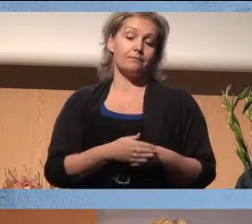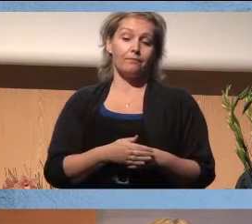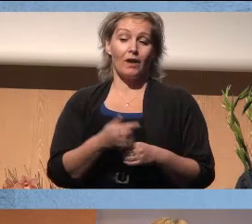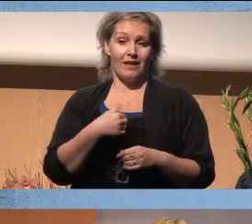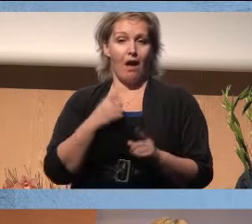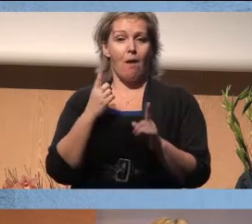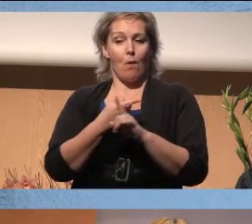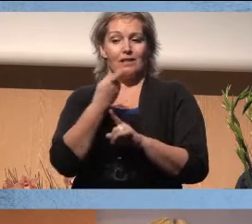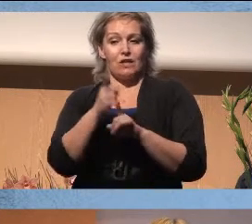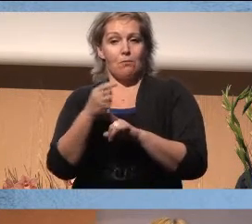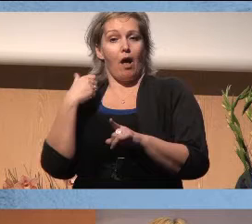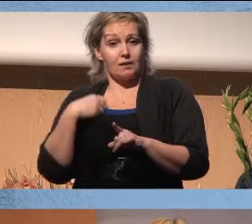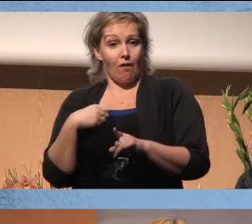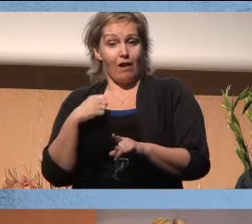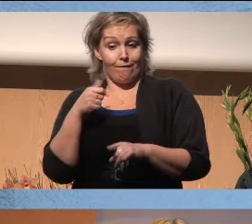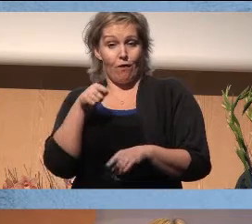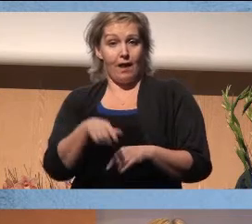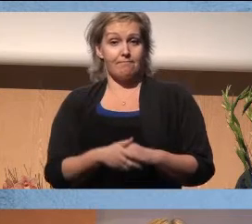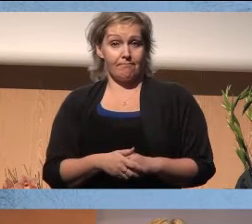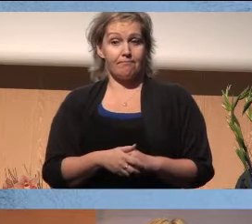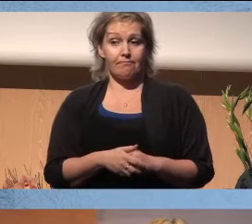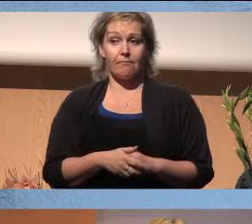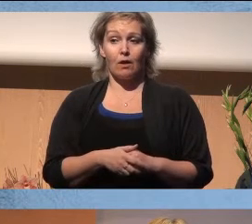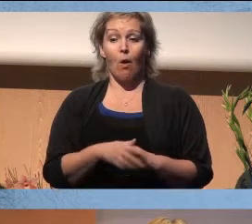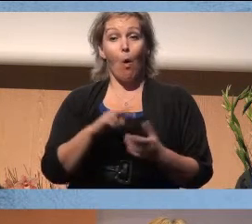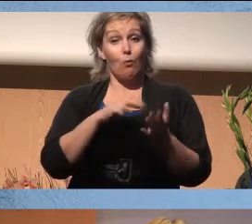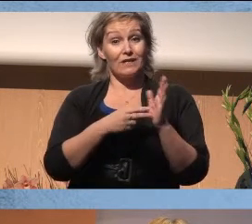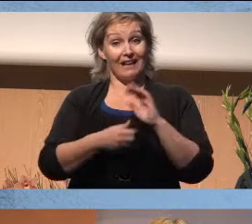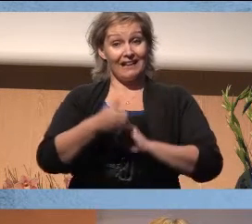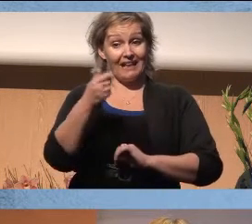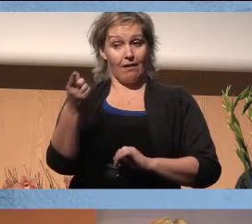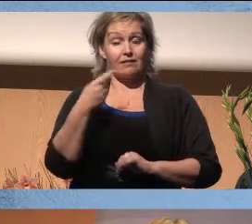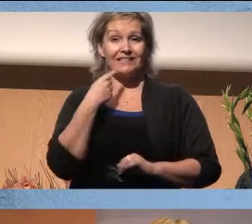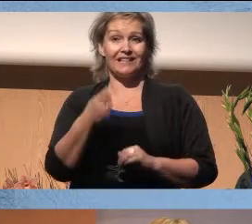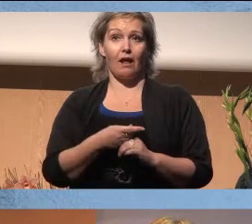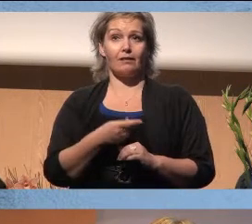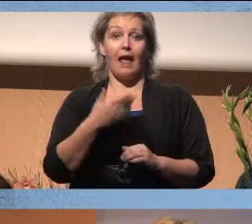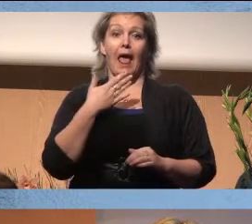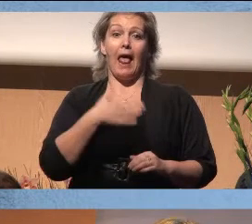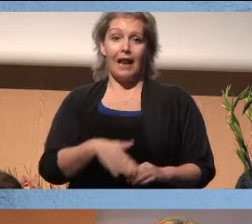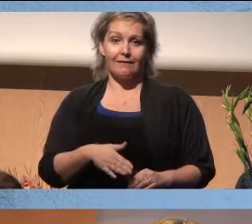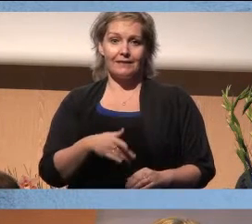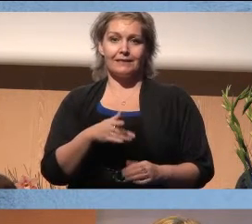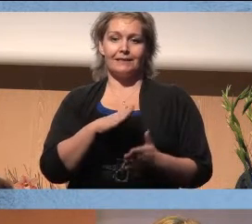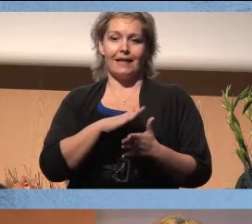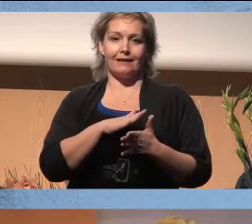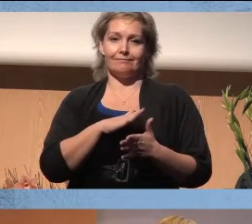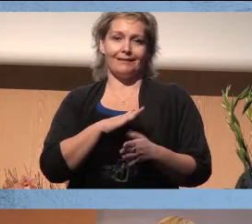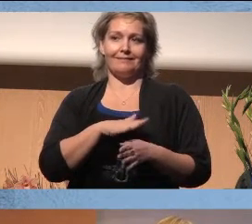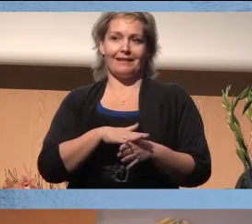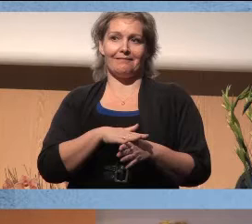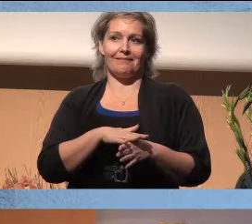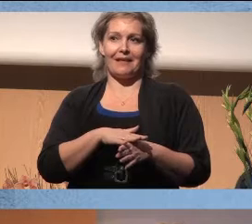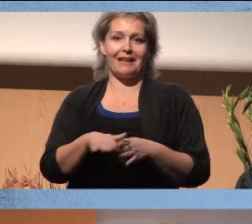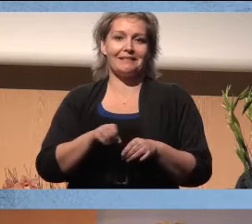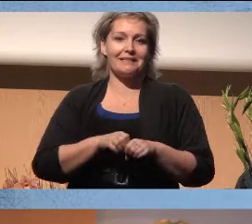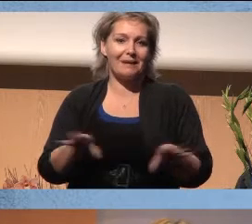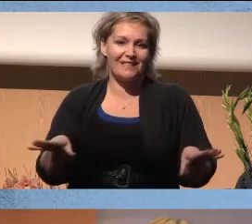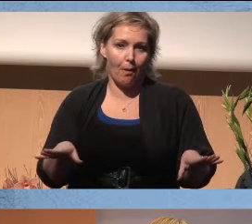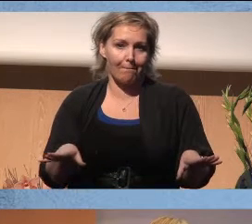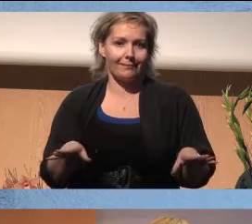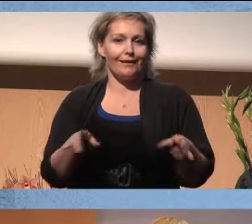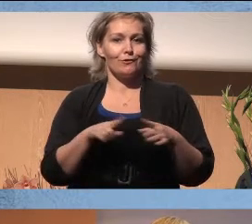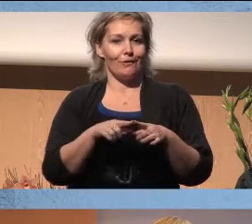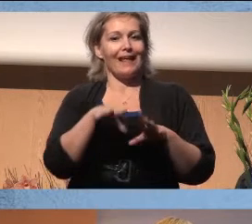jeg har møtt de som er ansvarlige for det, og prosjektleder sier at heldigvis er ideen smittsom, så hun